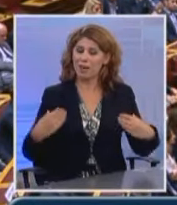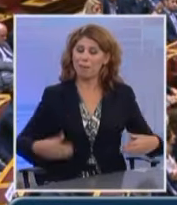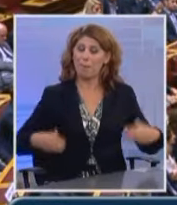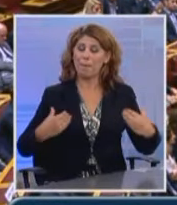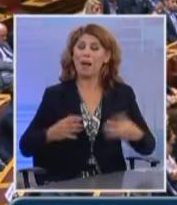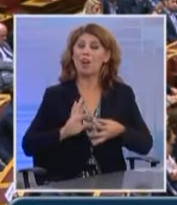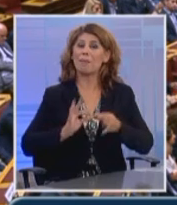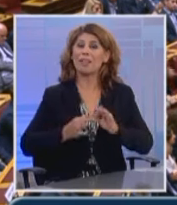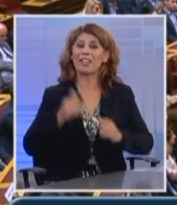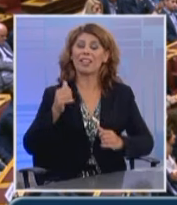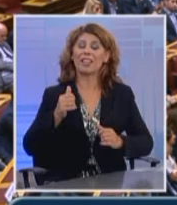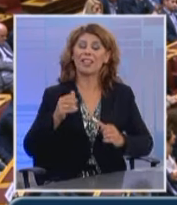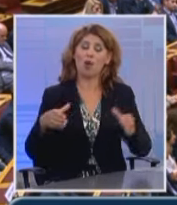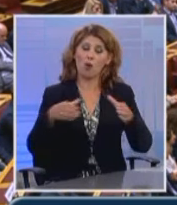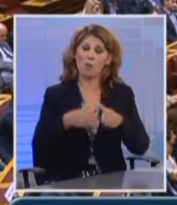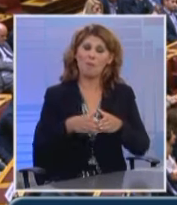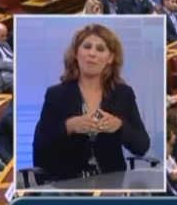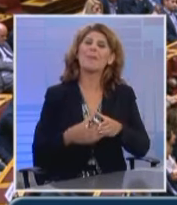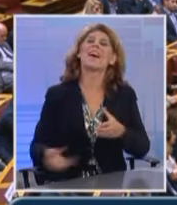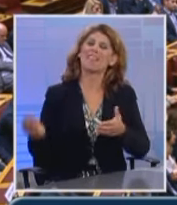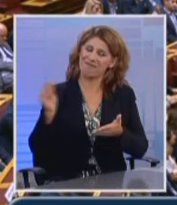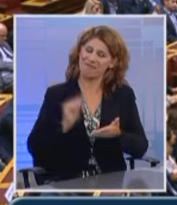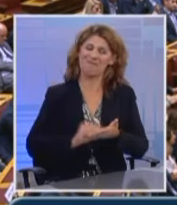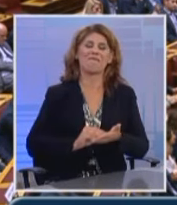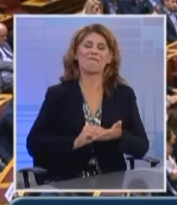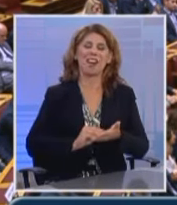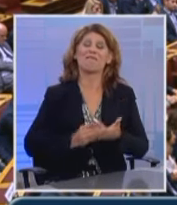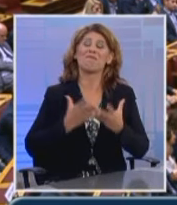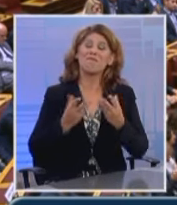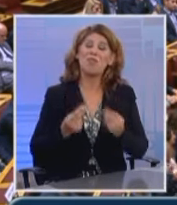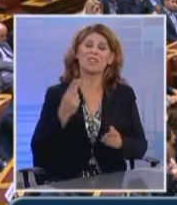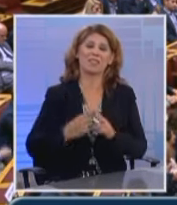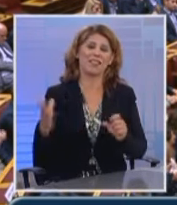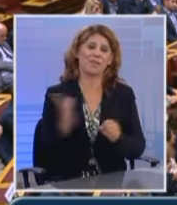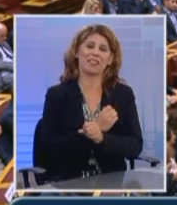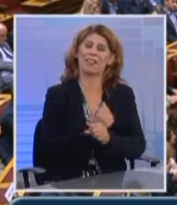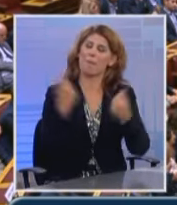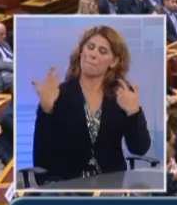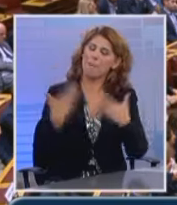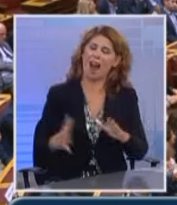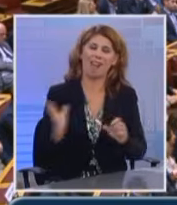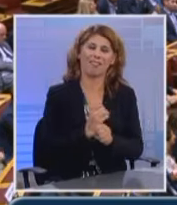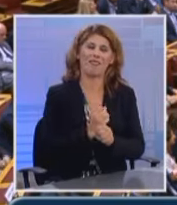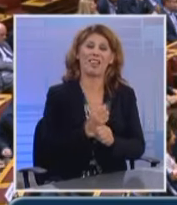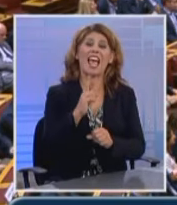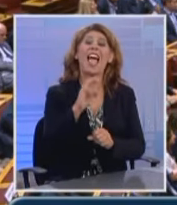μας ομάδα έγραψε ακόμα μια χρυσή σελίδα με την παρουσία της και τις επιτυχίες των αθλητών μας στο